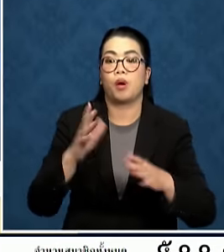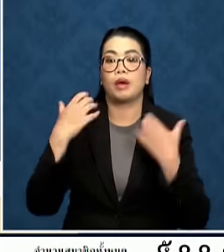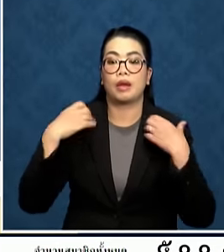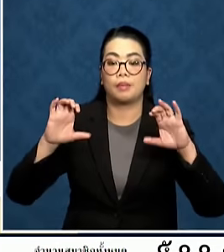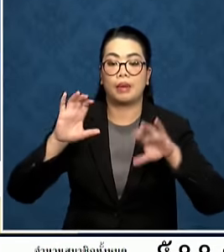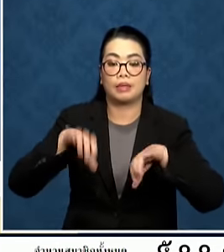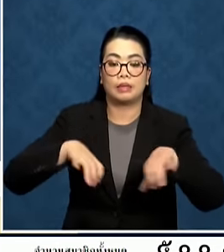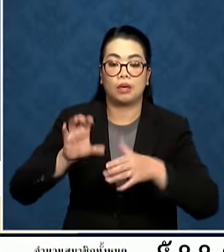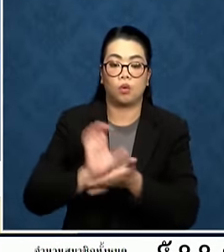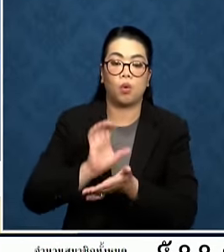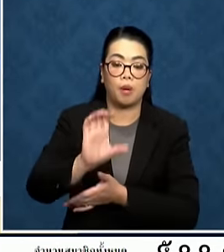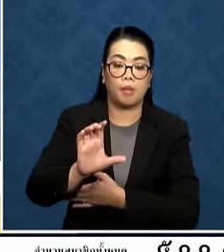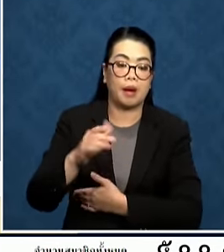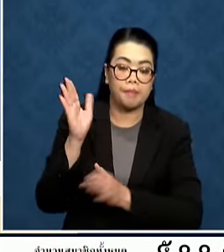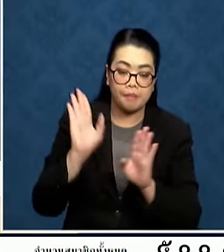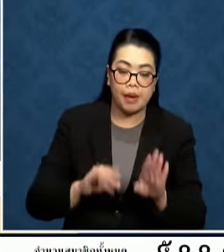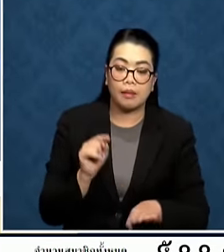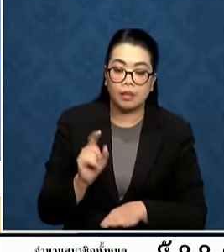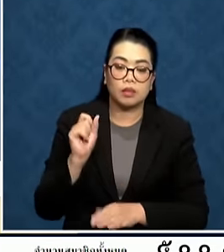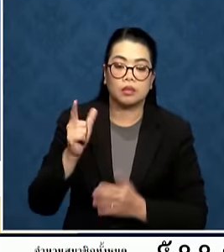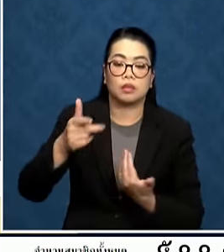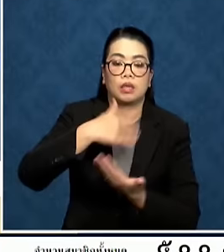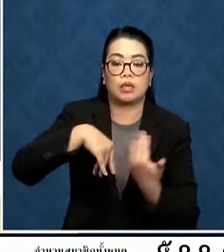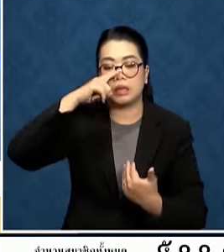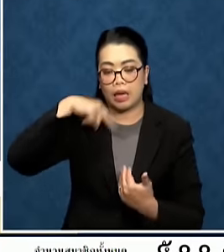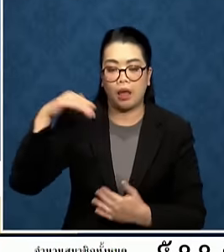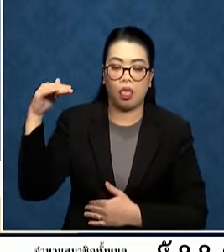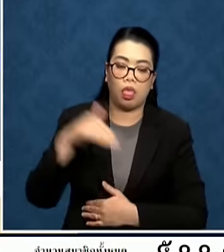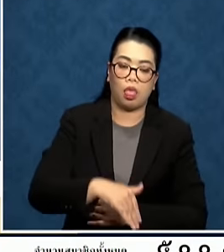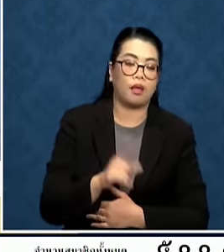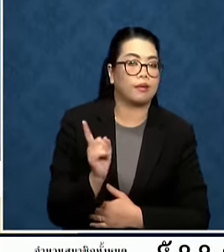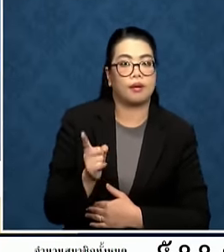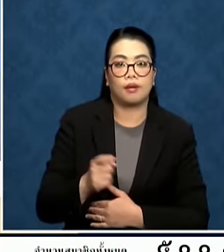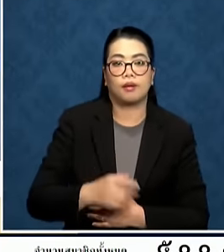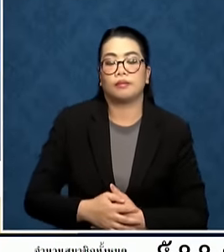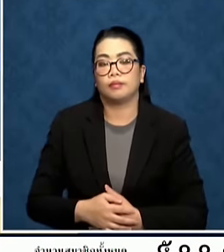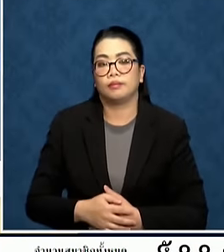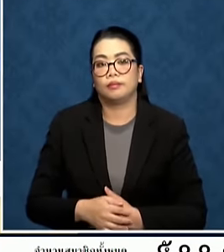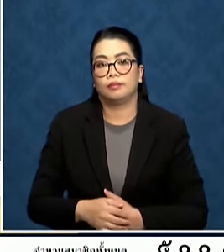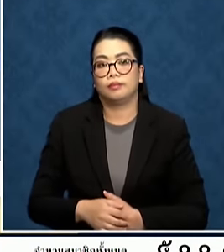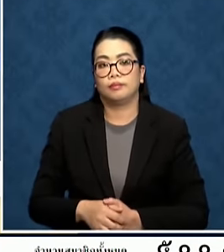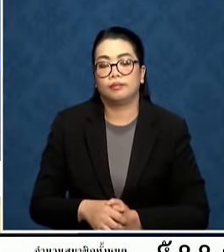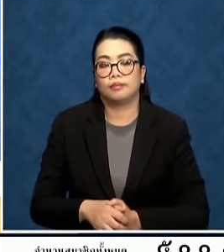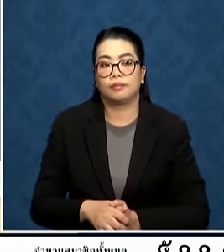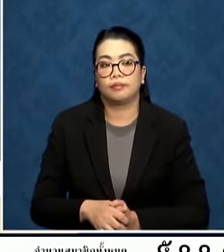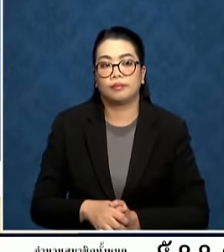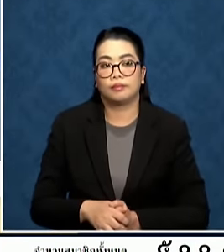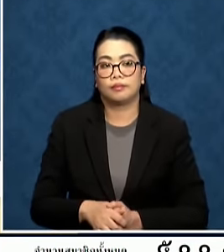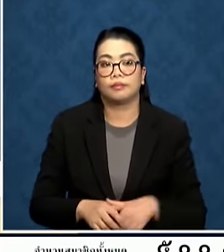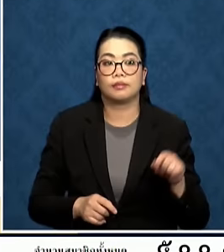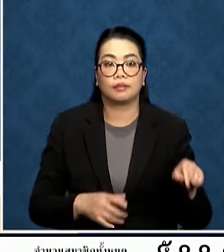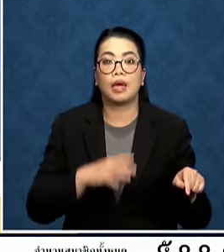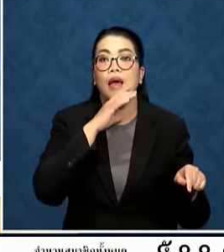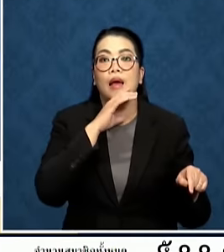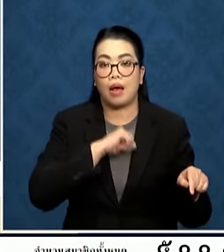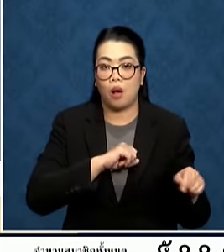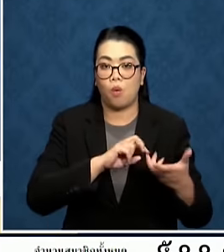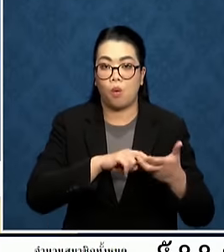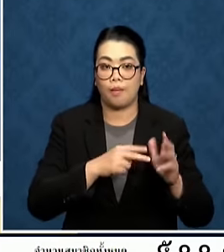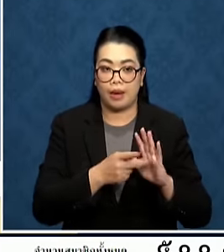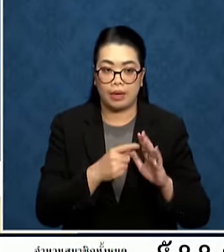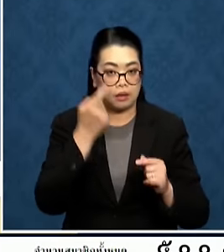จัดงบประมาณแบบนี้ต่อไปเศรษฐกิจไทยมีปัญหาแน่ๆท่านประธานครับโก๊ดเก่าที่ผมกำลังพูดถึงก็คือ